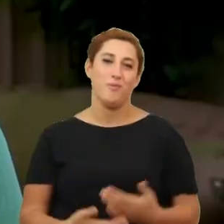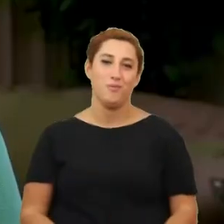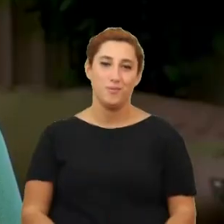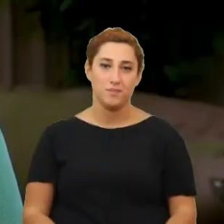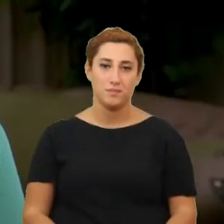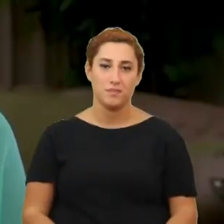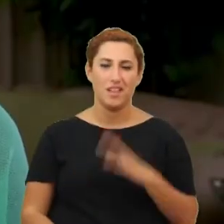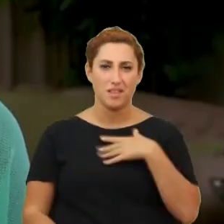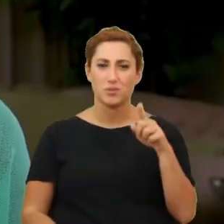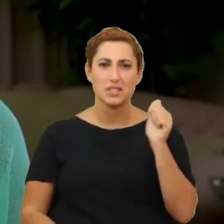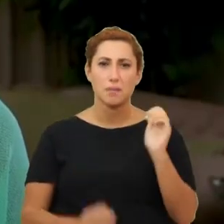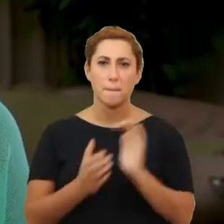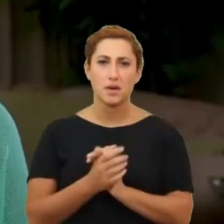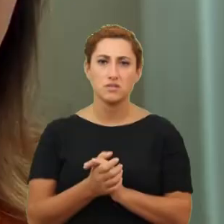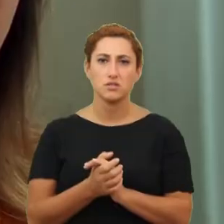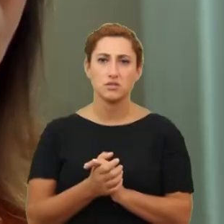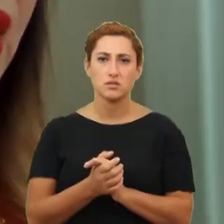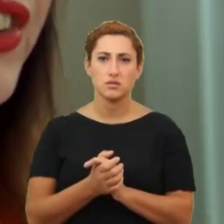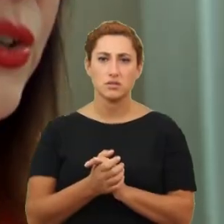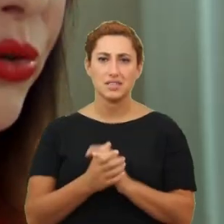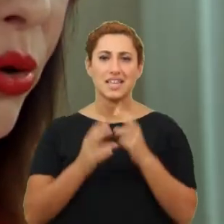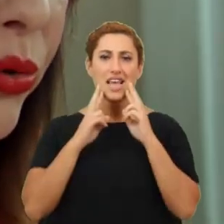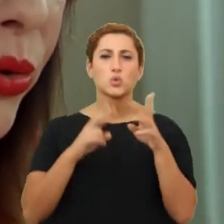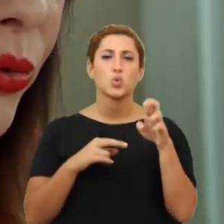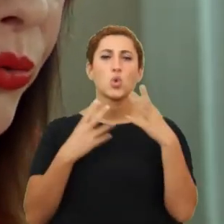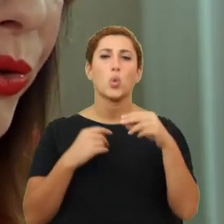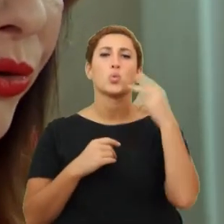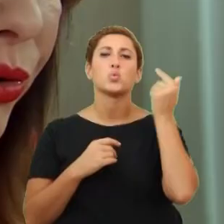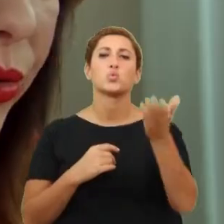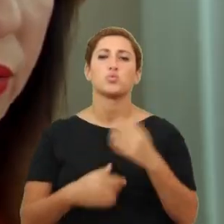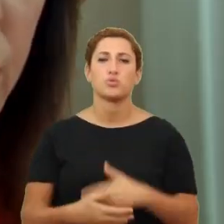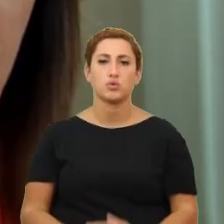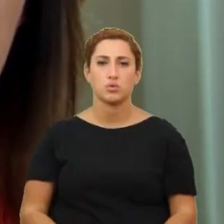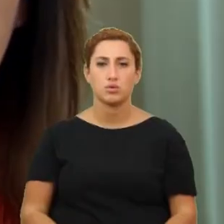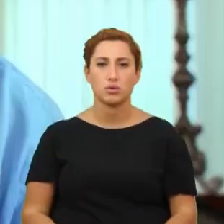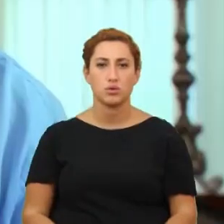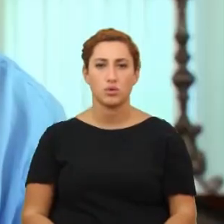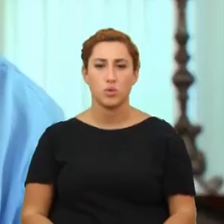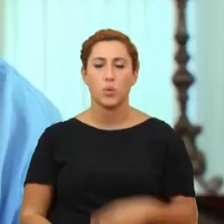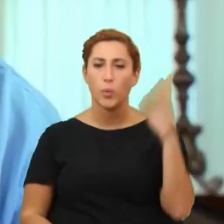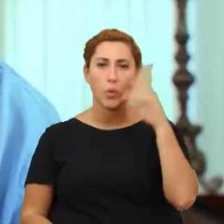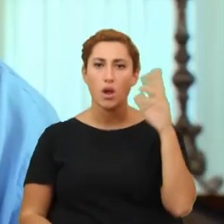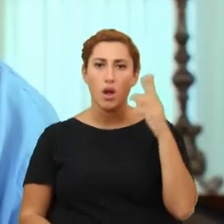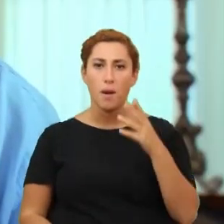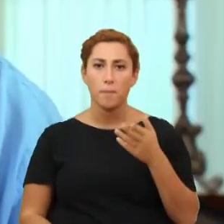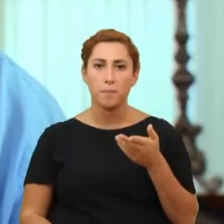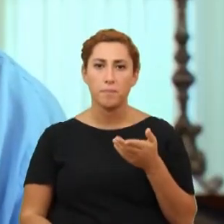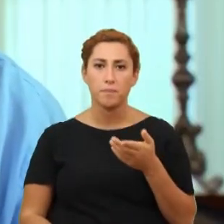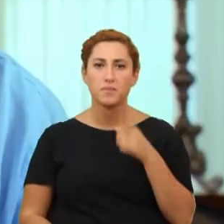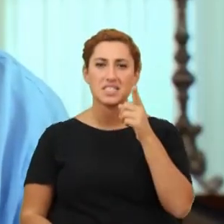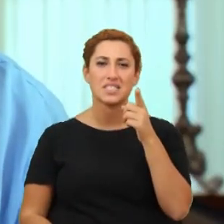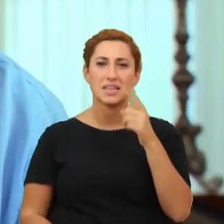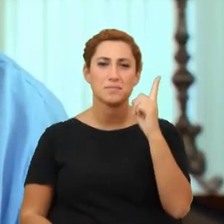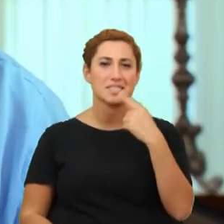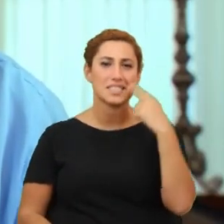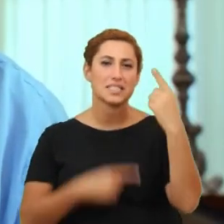Aa, anne bunlar ne zaman barıştılar? Kesin küs olduğunu unutmuştur. Rüyam. Hı? Sen